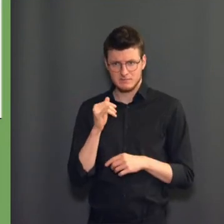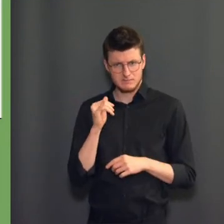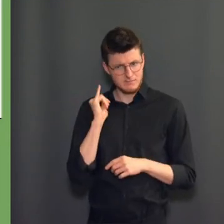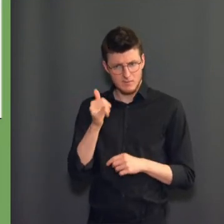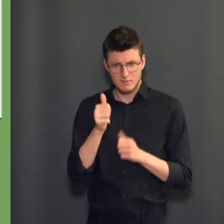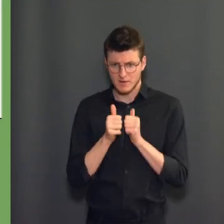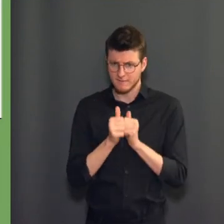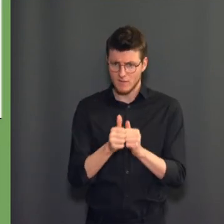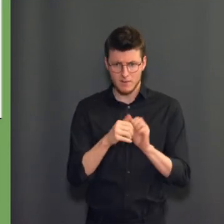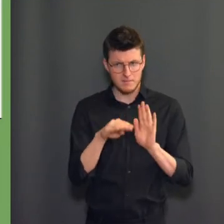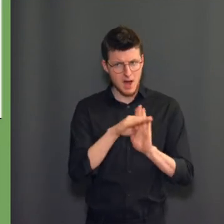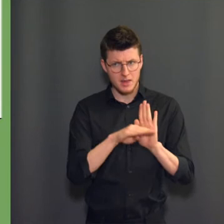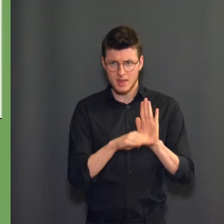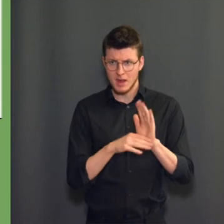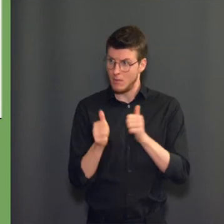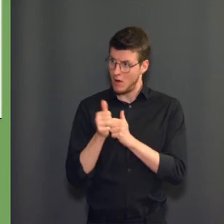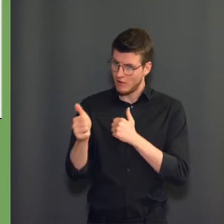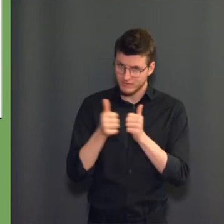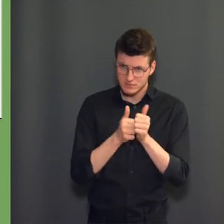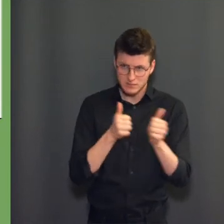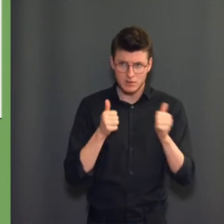een masker waar nodig.